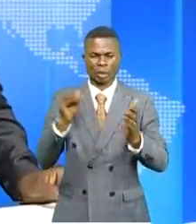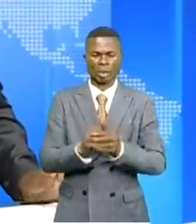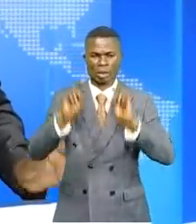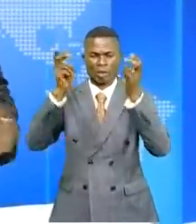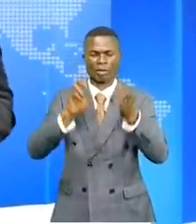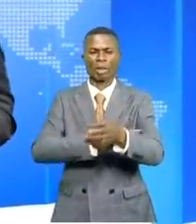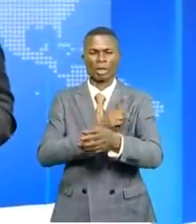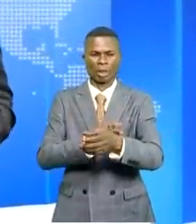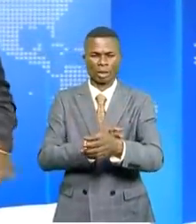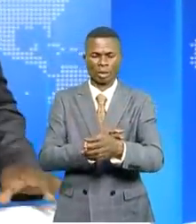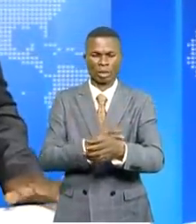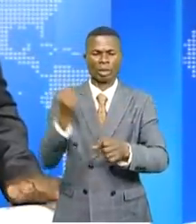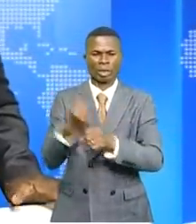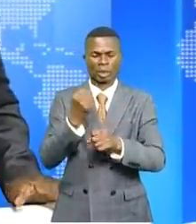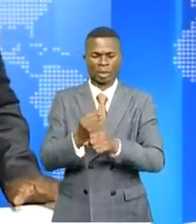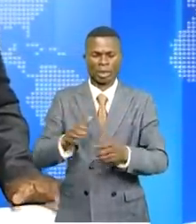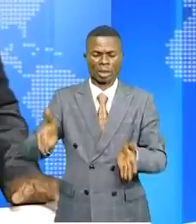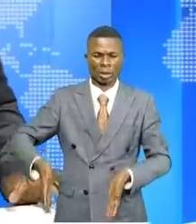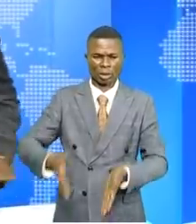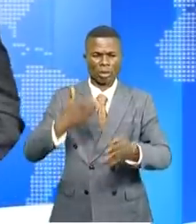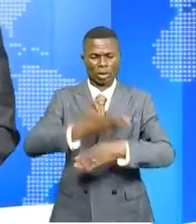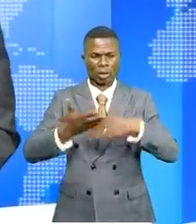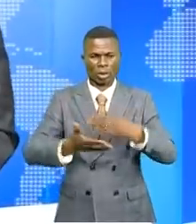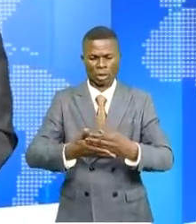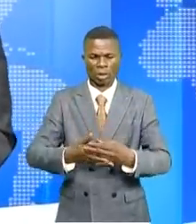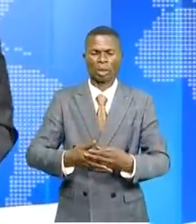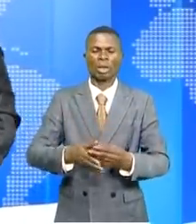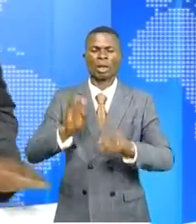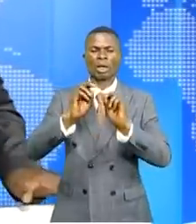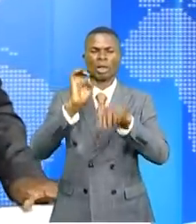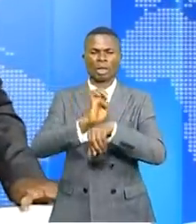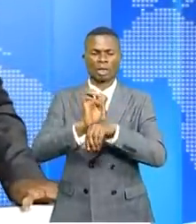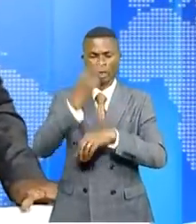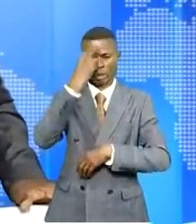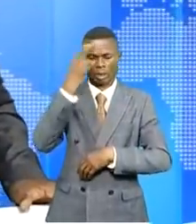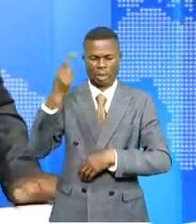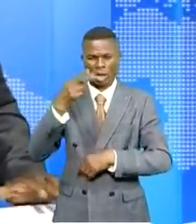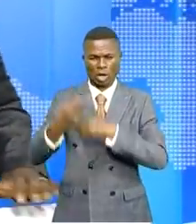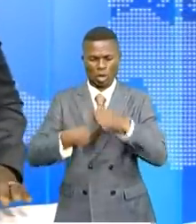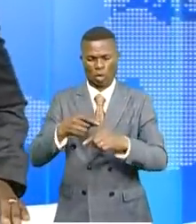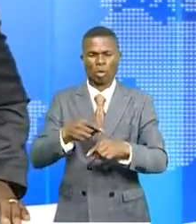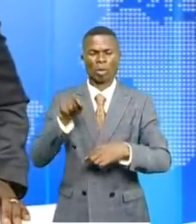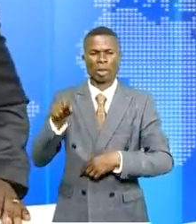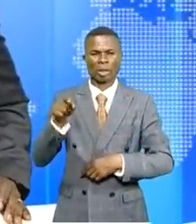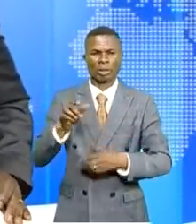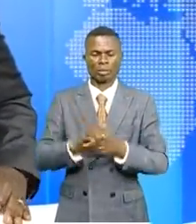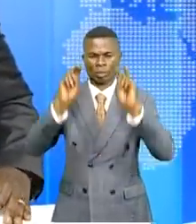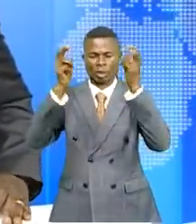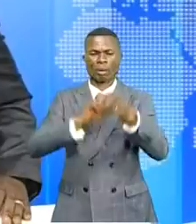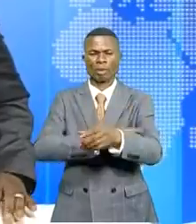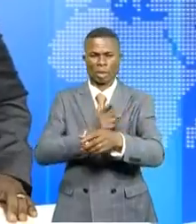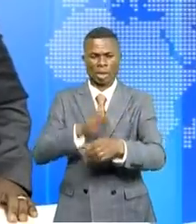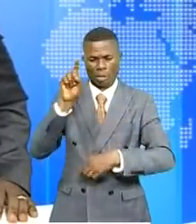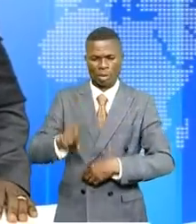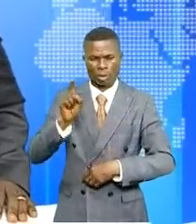Goma avec ces travaux d'assainissement que lance la Caritas Congo. Après ce qui a fait craindre un cataclysme, la ville de Goma avait besoin